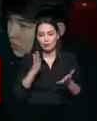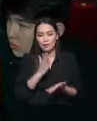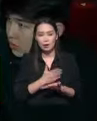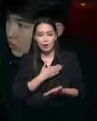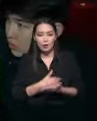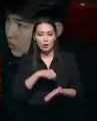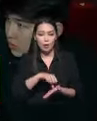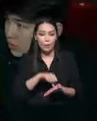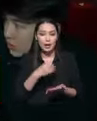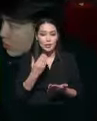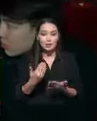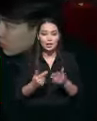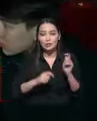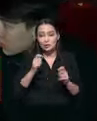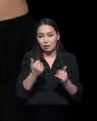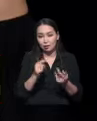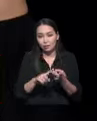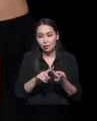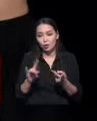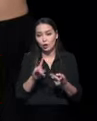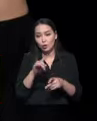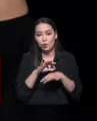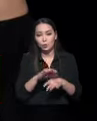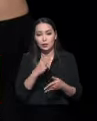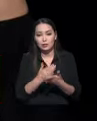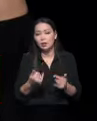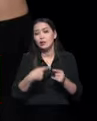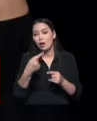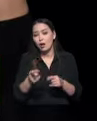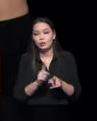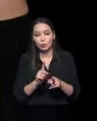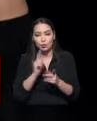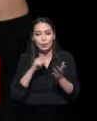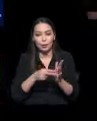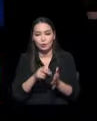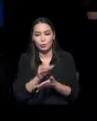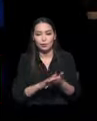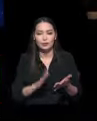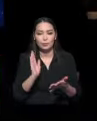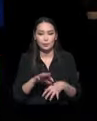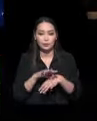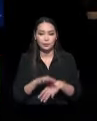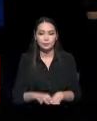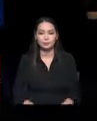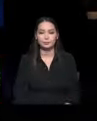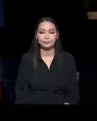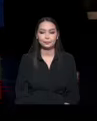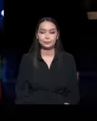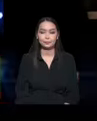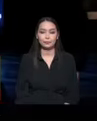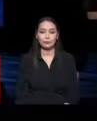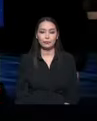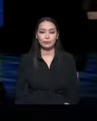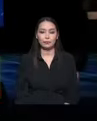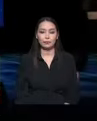белес фестивалі осымен екінші рет ұйымдастырылып жатыр. Шара алдағы уақытта да жалғасын табады дейді ұйымдастырушылар. Сүндет Оралбек, Нұржан Махмутов,